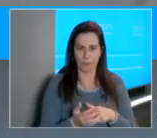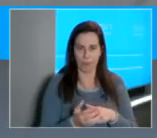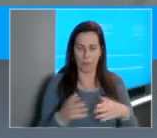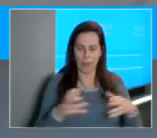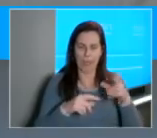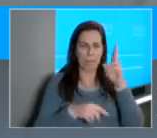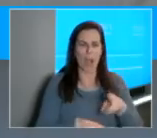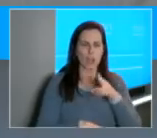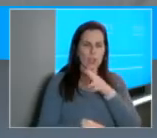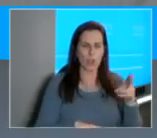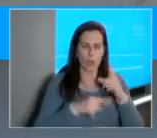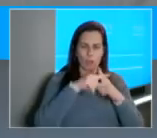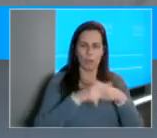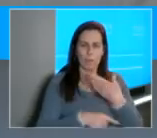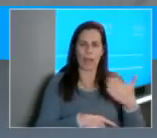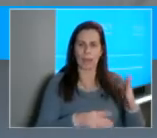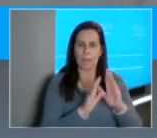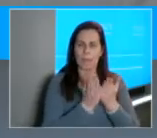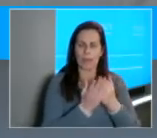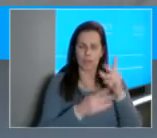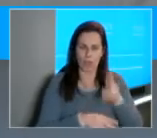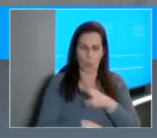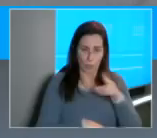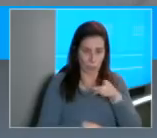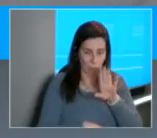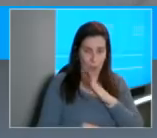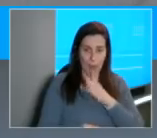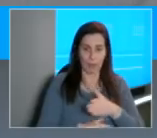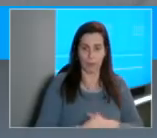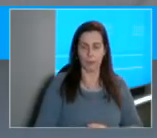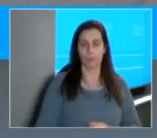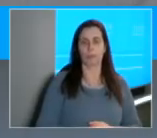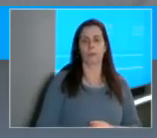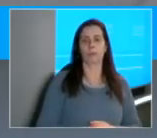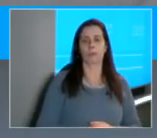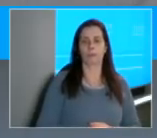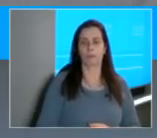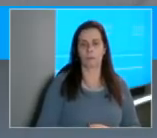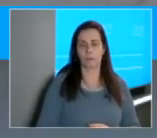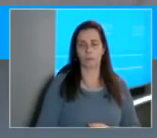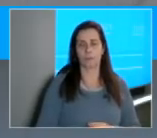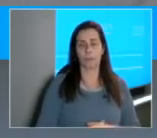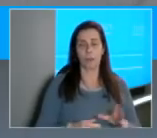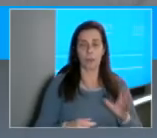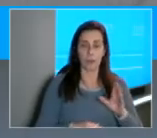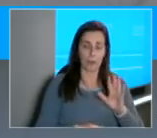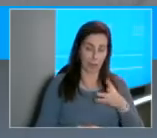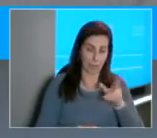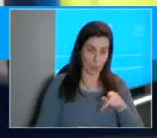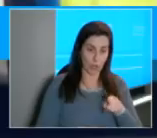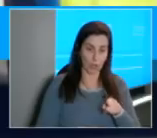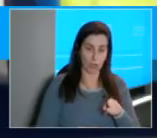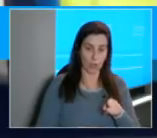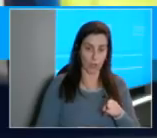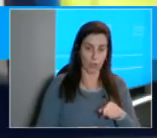פלגים בנצרות שהם מסתובבים ומחלקים את הברית החדשה. זה, יש לך בעיה עם זה? זה על אותו... במישור העקרוני, ככל שיש